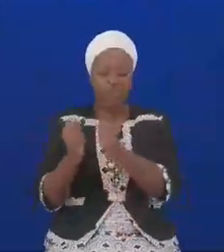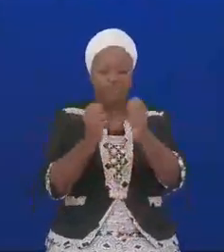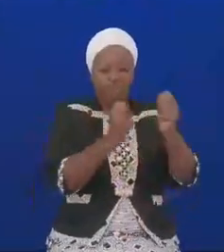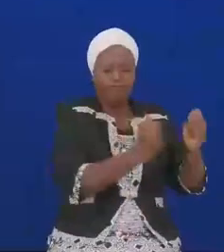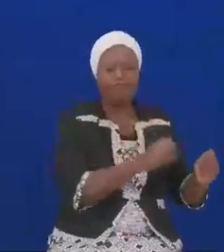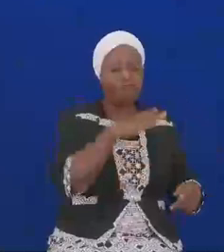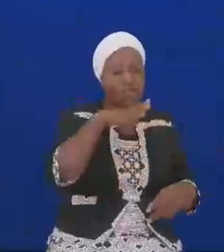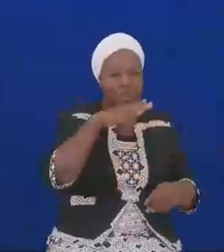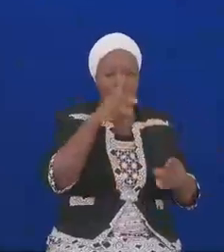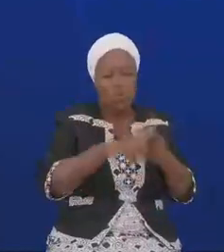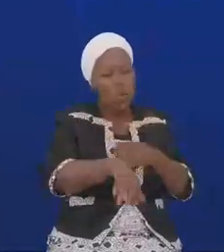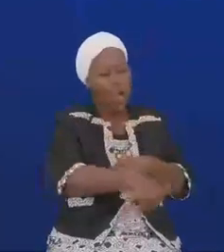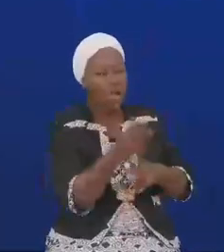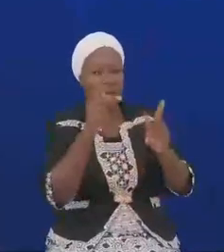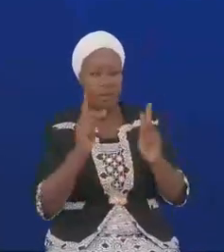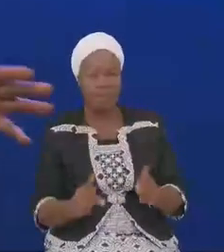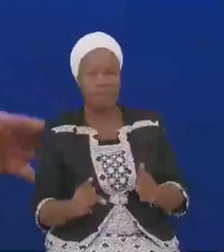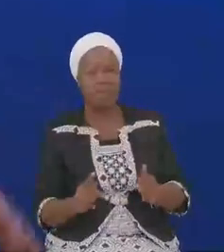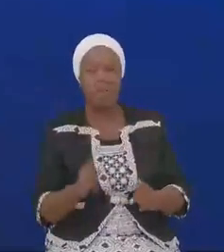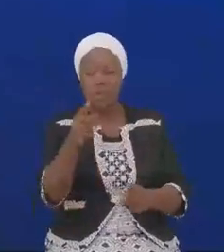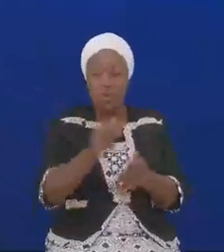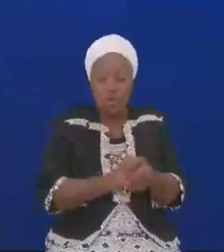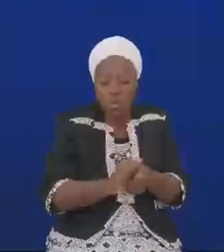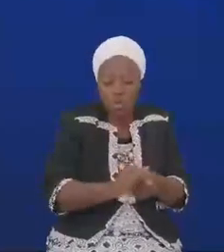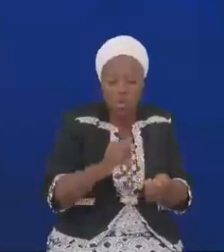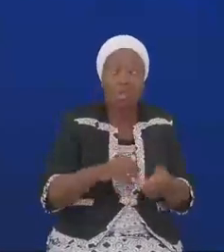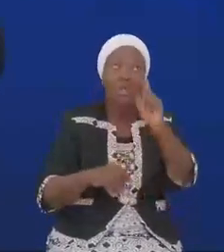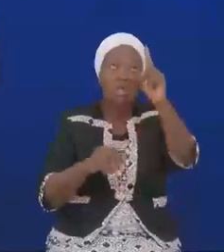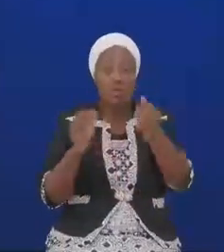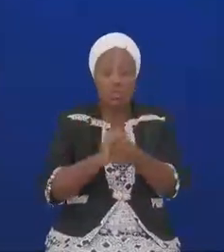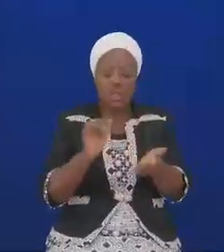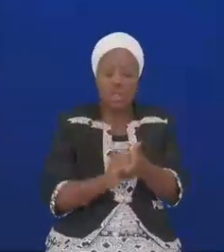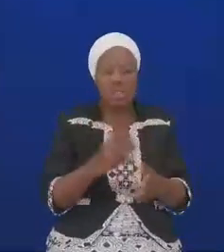la souillure à une autre personne, le Seigneur purifie cela.